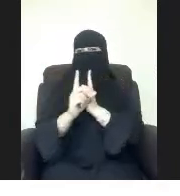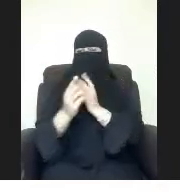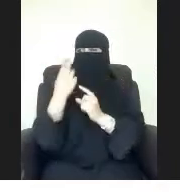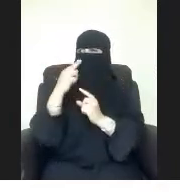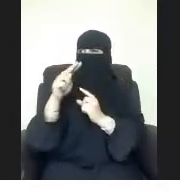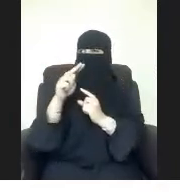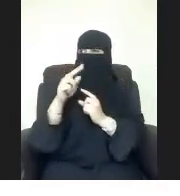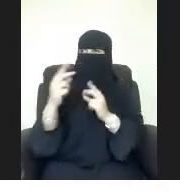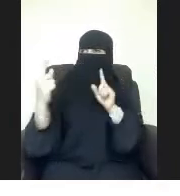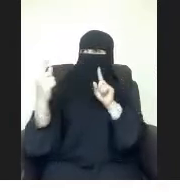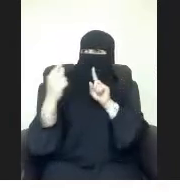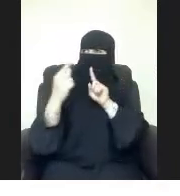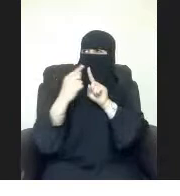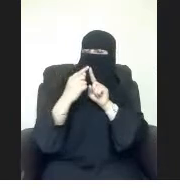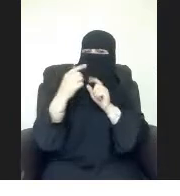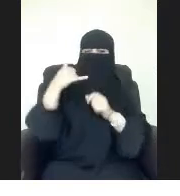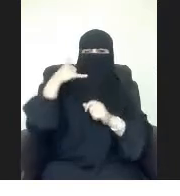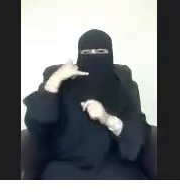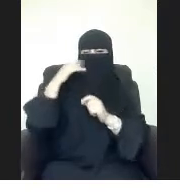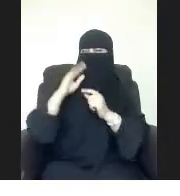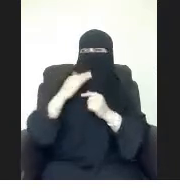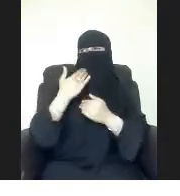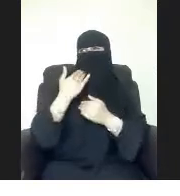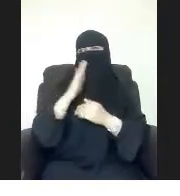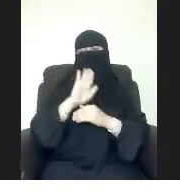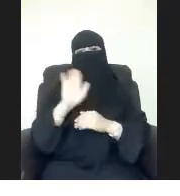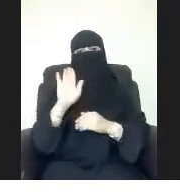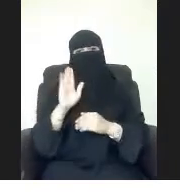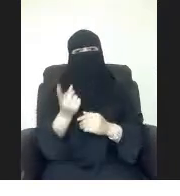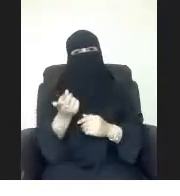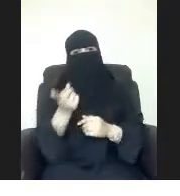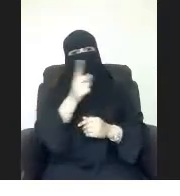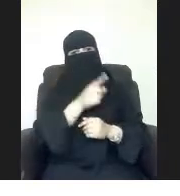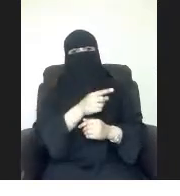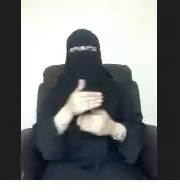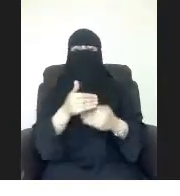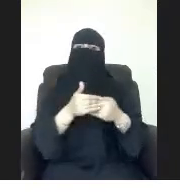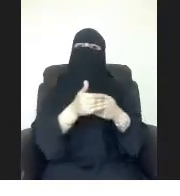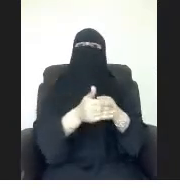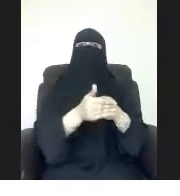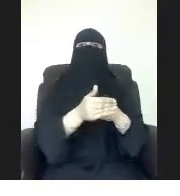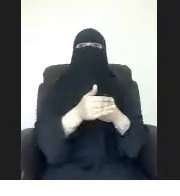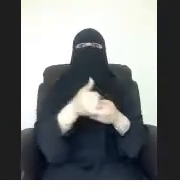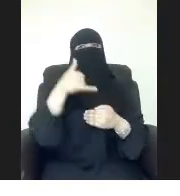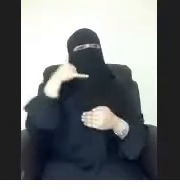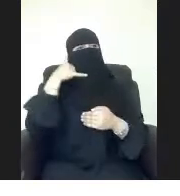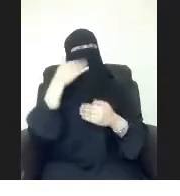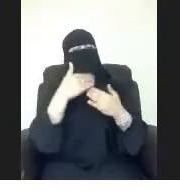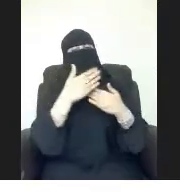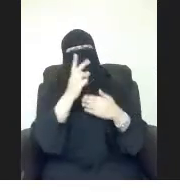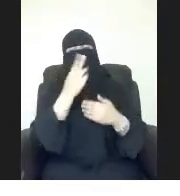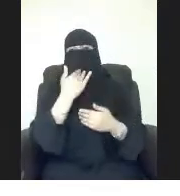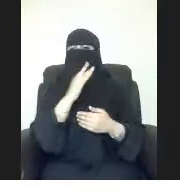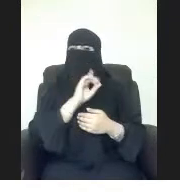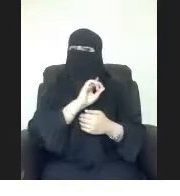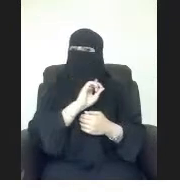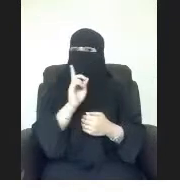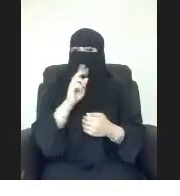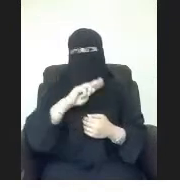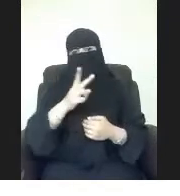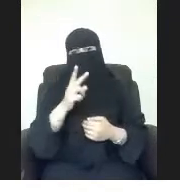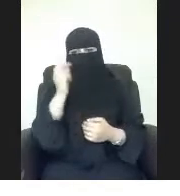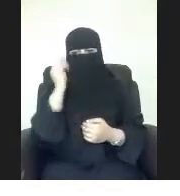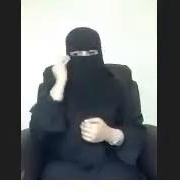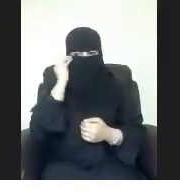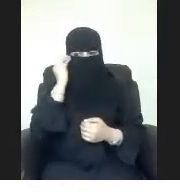أو تعلم كامل عن بعد لا يوجد أي اتصال وجها لوجه، وبينهما ثلاثة نماذج: تعلم